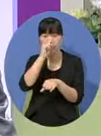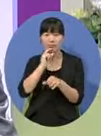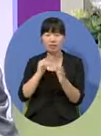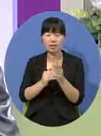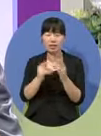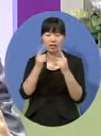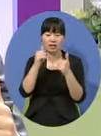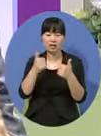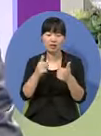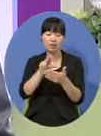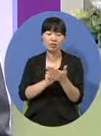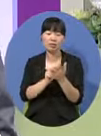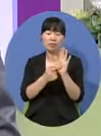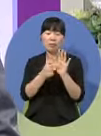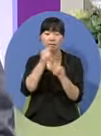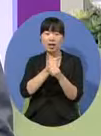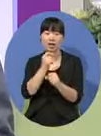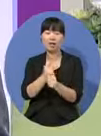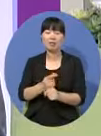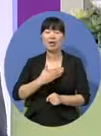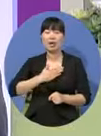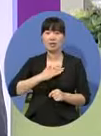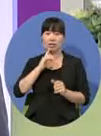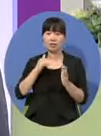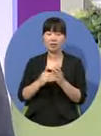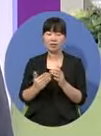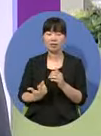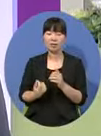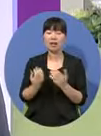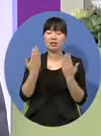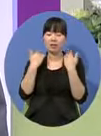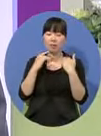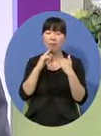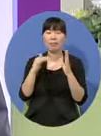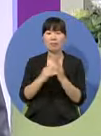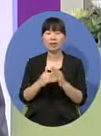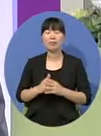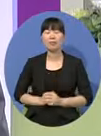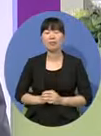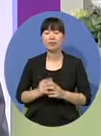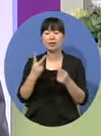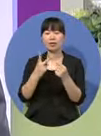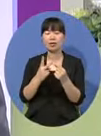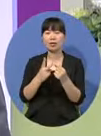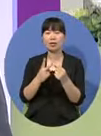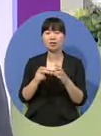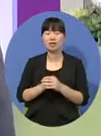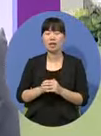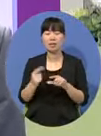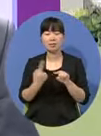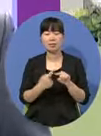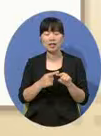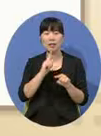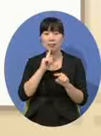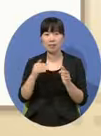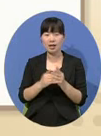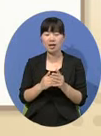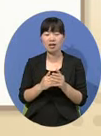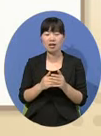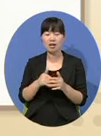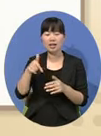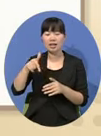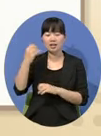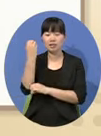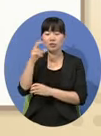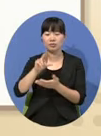딱 나오면은 아 이건 이미 아는 내용이니까 빨리 이제 넘어갈 수 있는 거죠. 그리고 두 번째는 마찬가지로 일맥상통하는